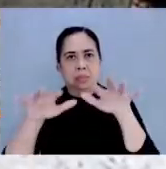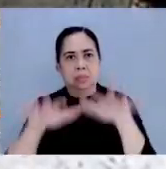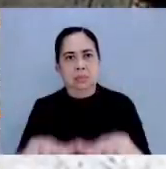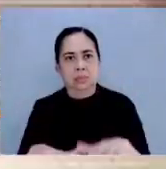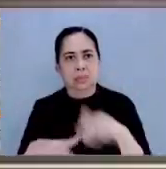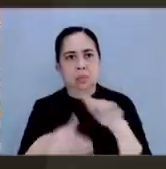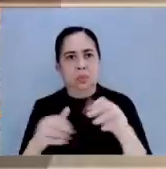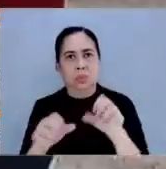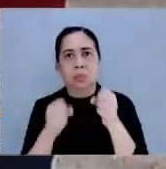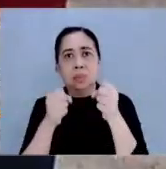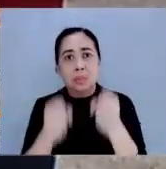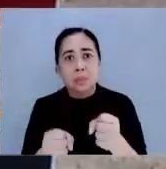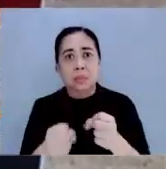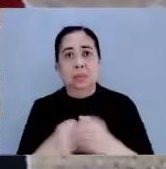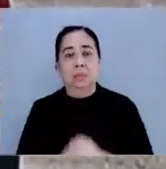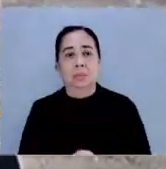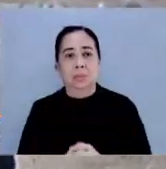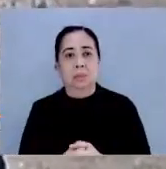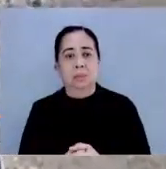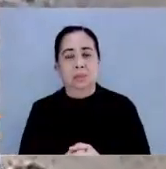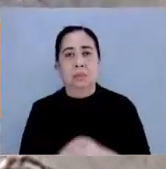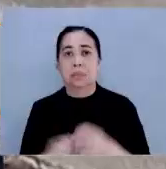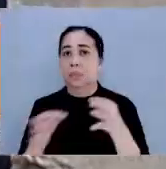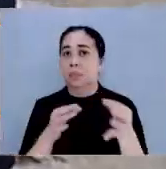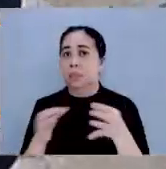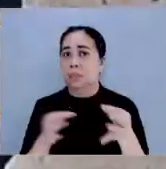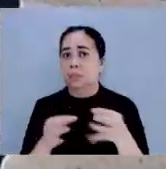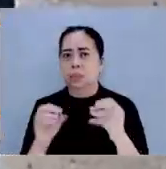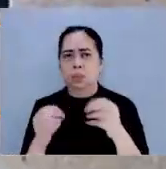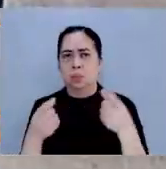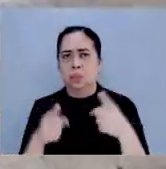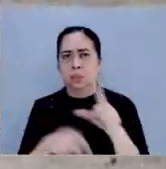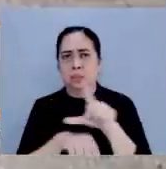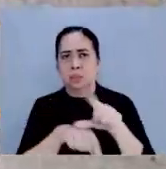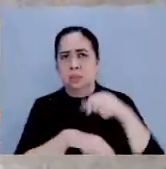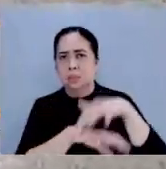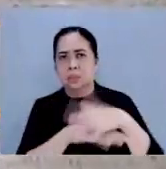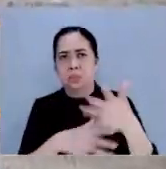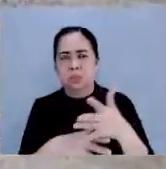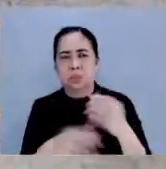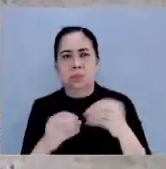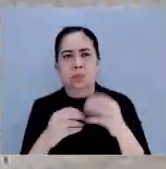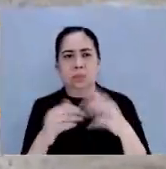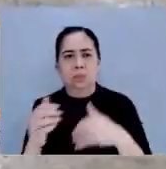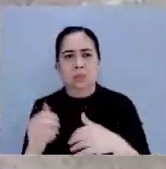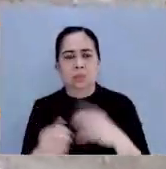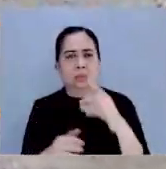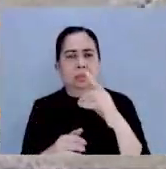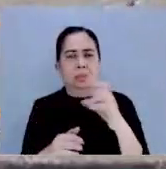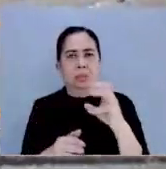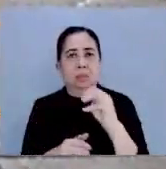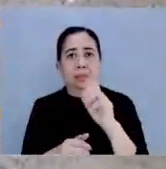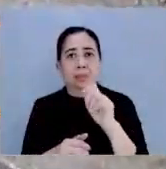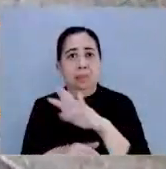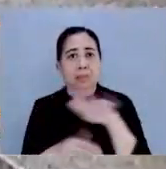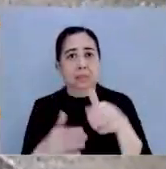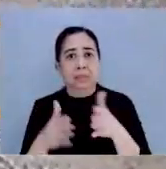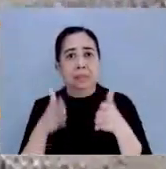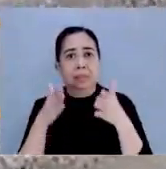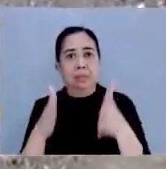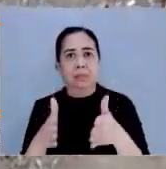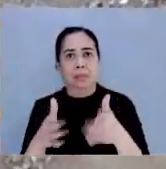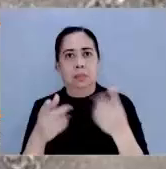kalsada. Pagilino ng mga otoridad, walang nangyaring landslide kundi mahigit 100 metro nitong buong kalsada ang